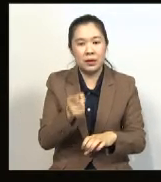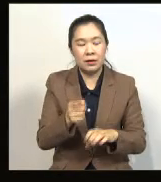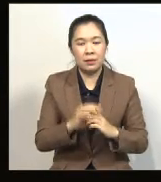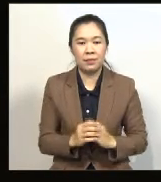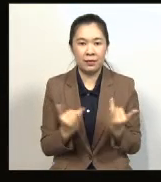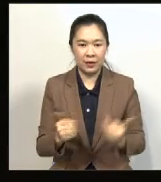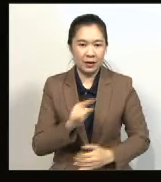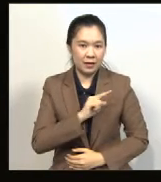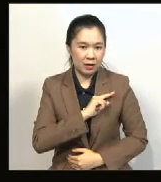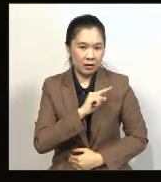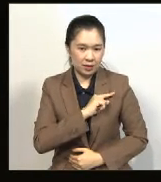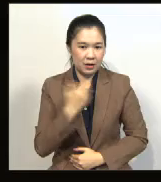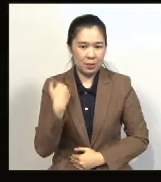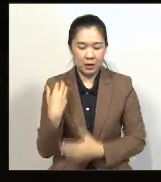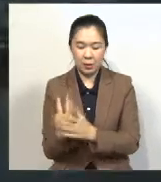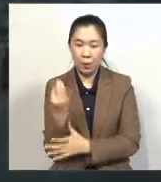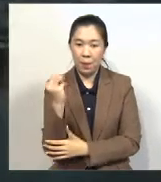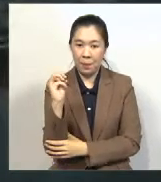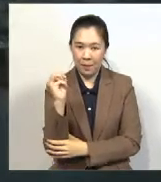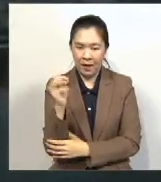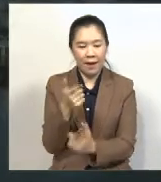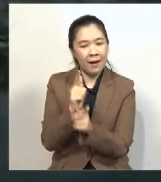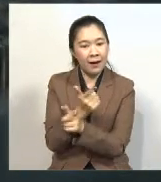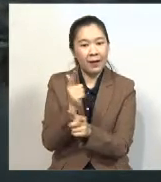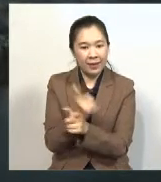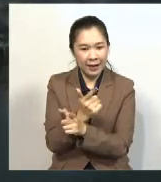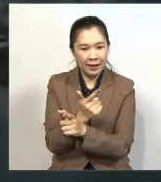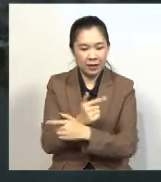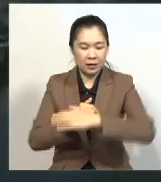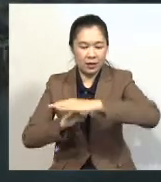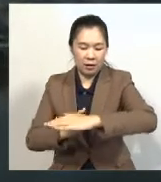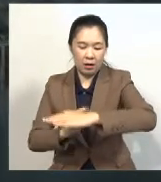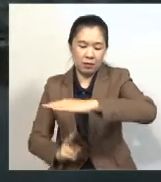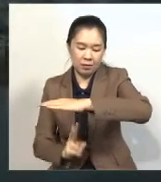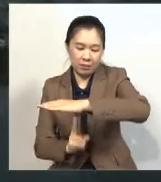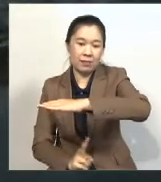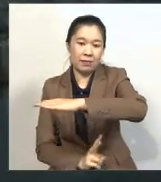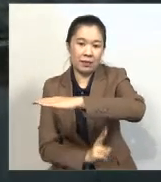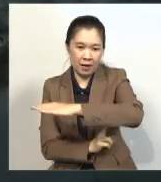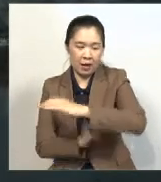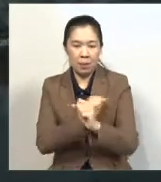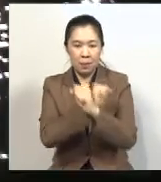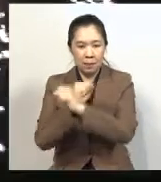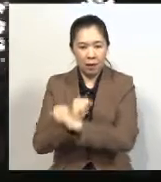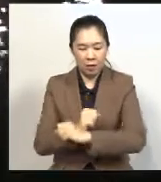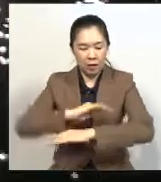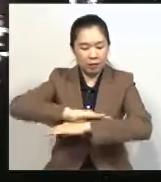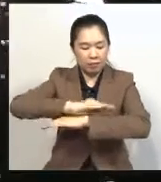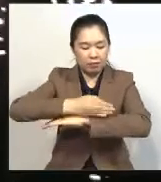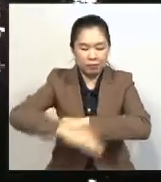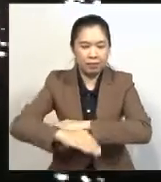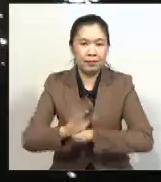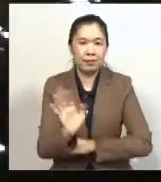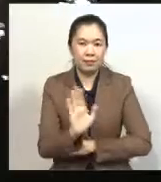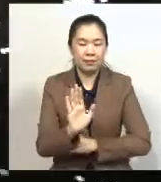ที่ก็ได้มีการนำโครงไม้แล้วก็โครงเหล็กมากั้นหลังผนังกั้นน้ำเพื่อป้องกันไม่ให้กระสอบทรายหล่นซ้ำมาอีกครั้